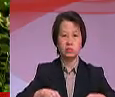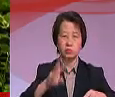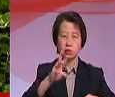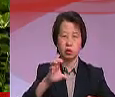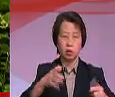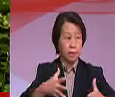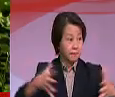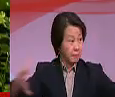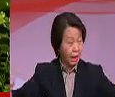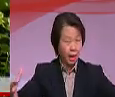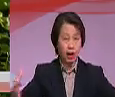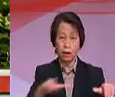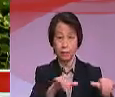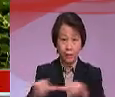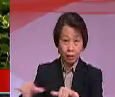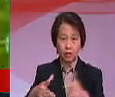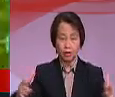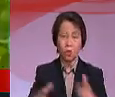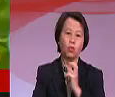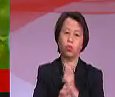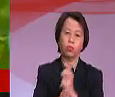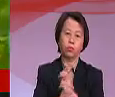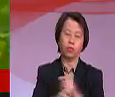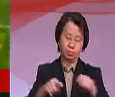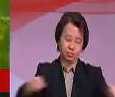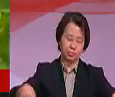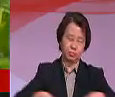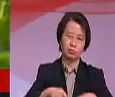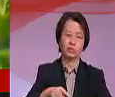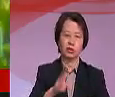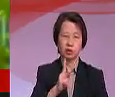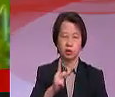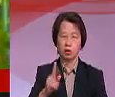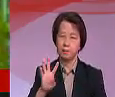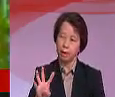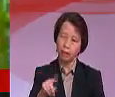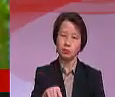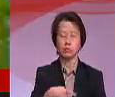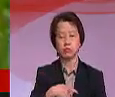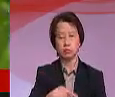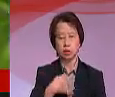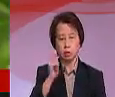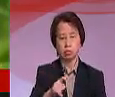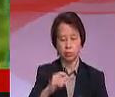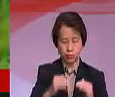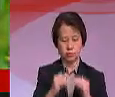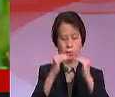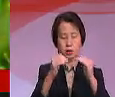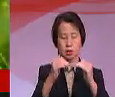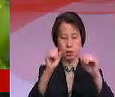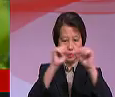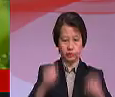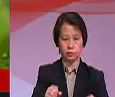nak luaskan dari segi saiz tu memang payah. Tapi untuk KK4 ni kami rasakan kita boleh upgrade daripada